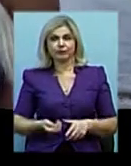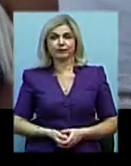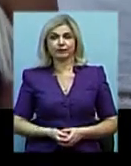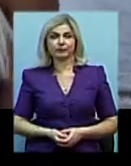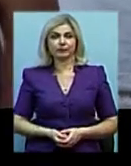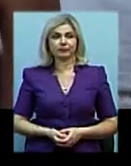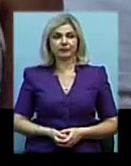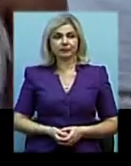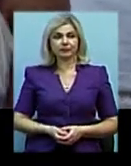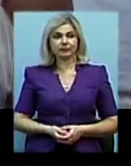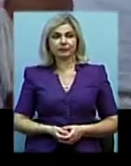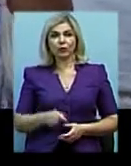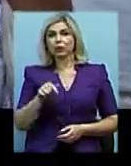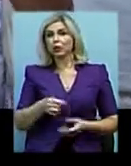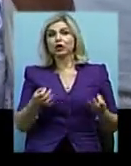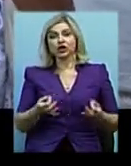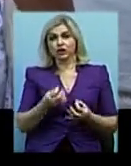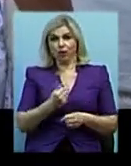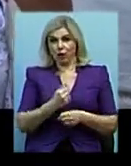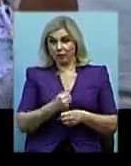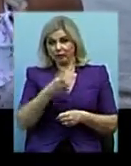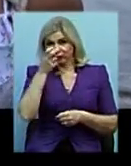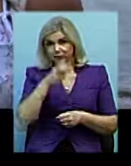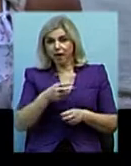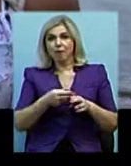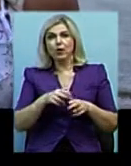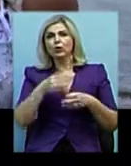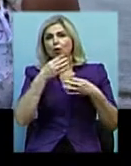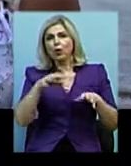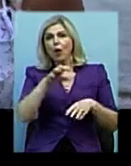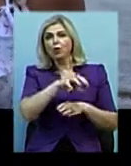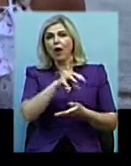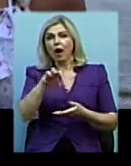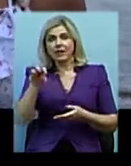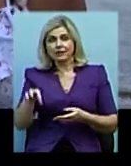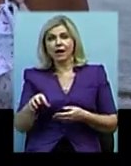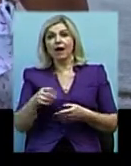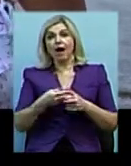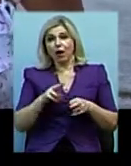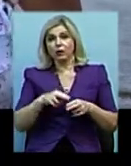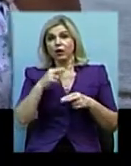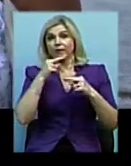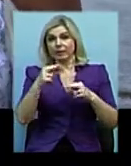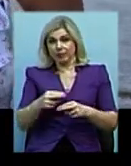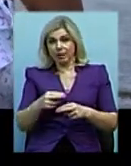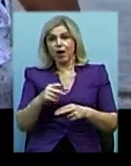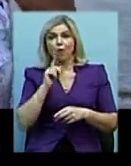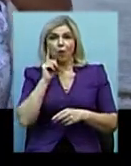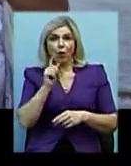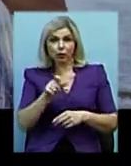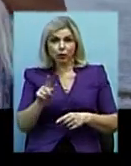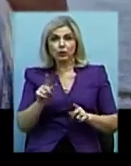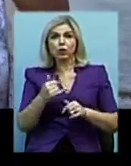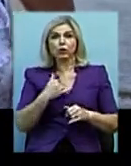скучно, сумно, тут нема що робити. Тому будь-які локації, які звернуть увагу молоді, що тут у нас